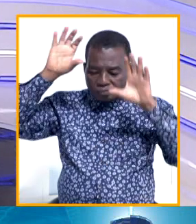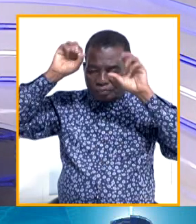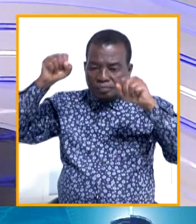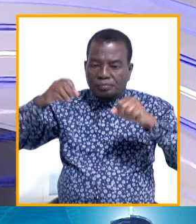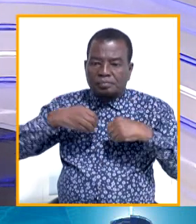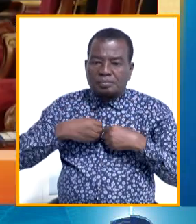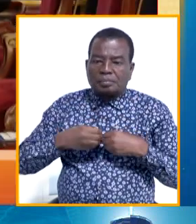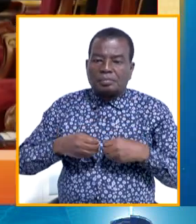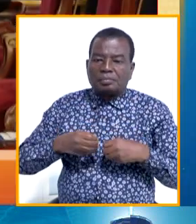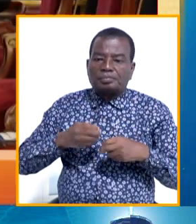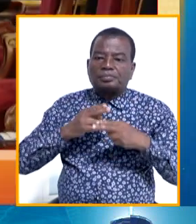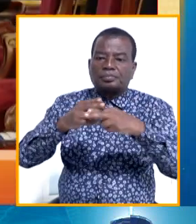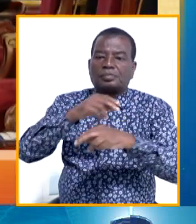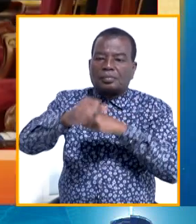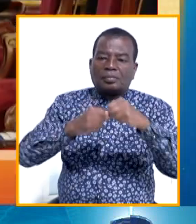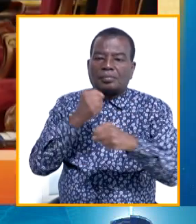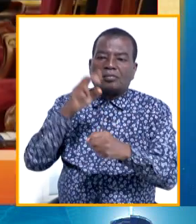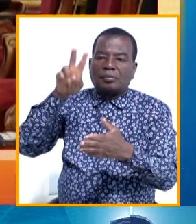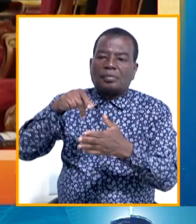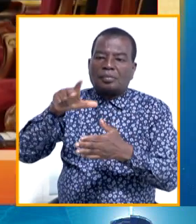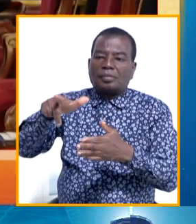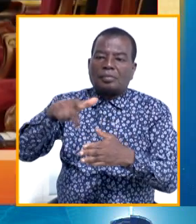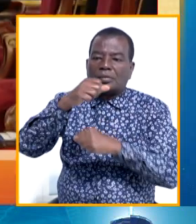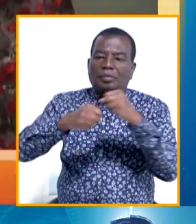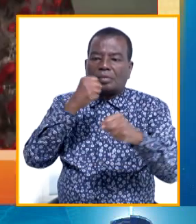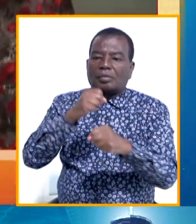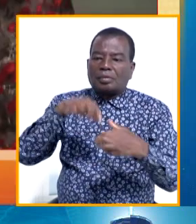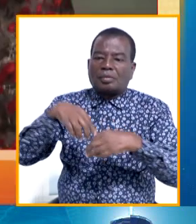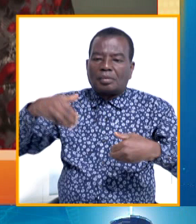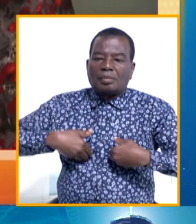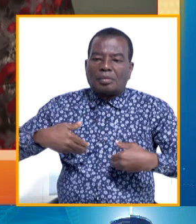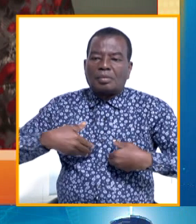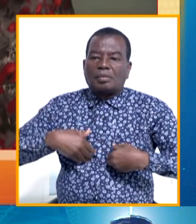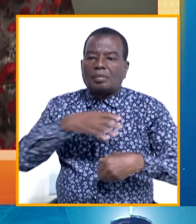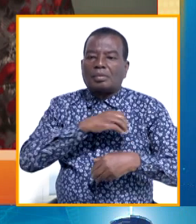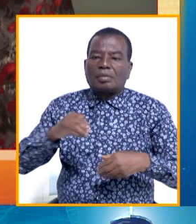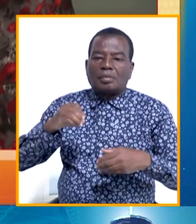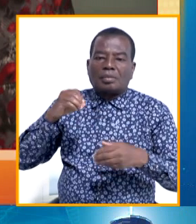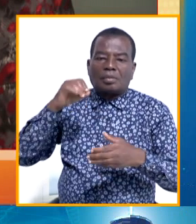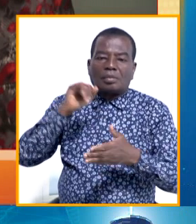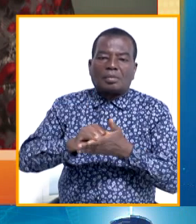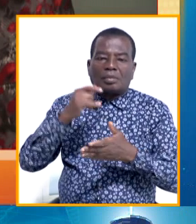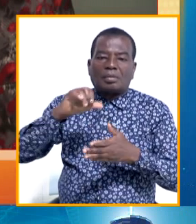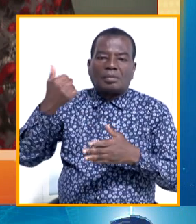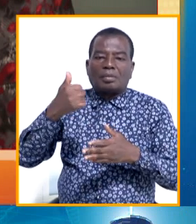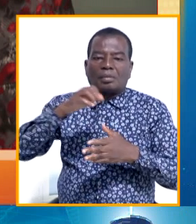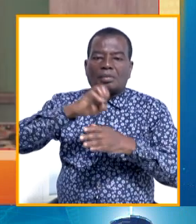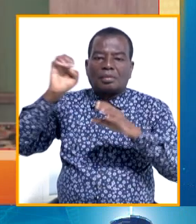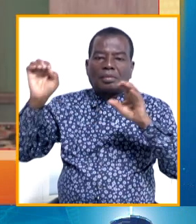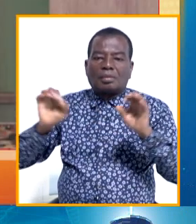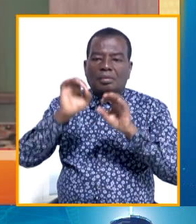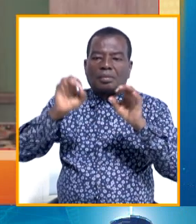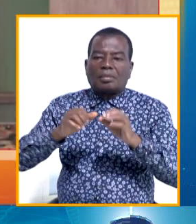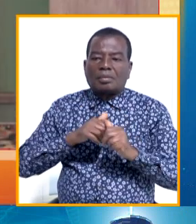le savez à décrété l'année 2023 année de la jeunesse les mots font désormais place aux actes pour cette 10e édition du prix de